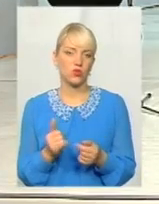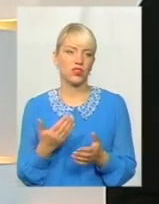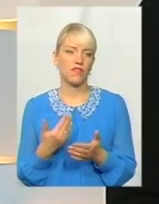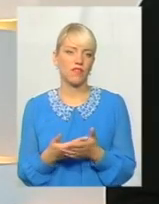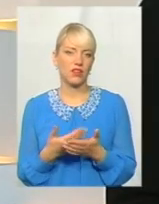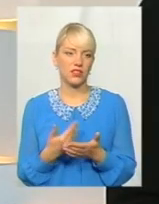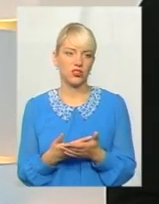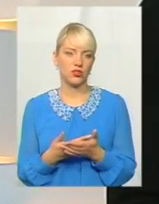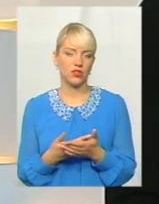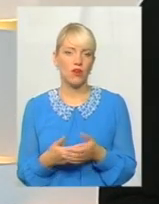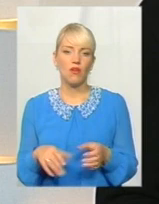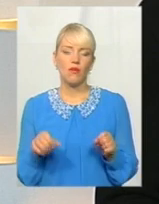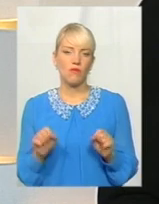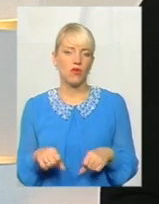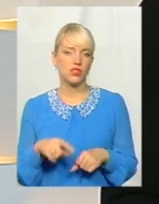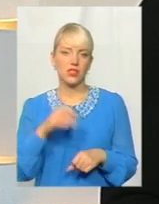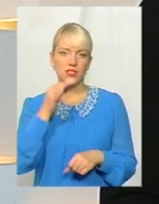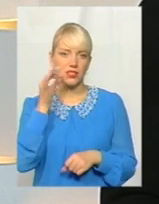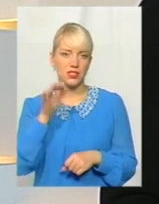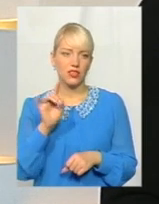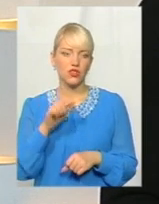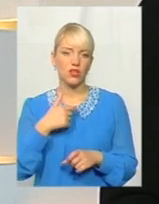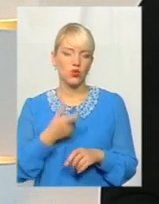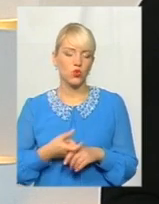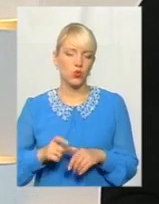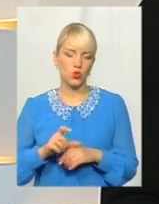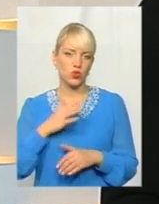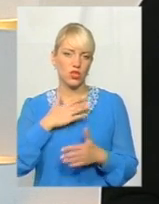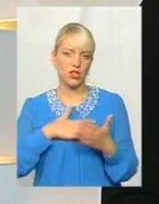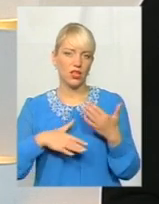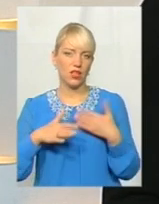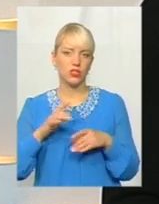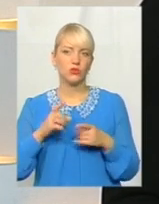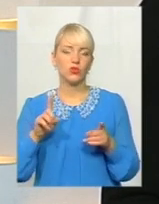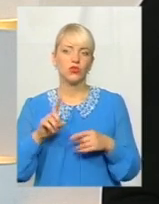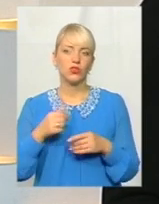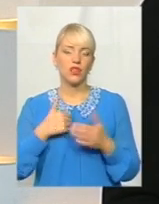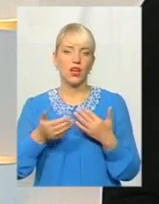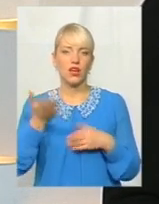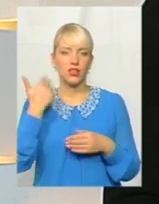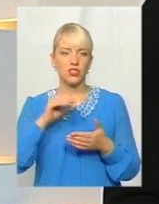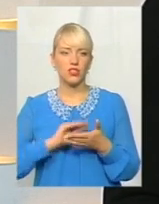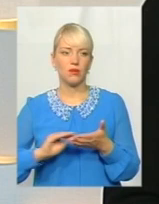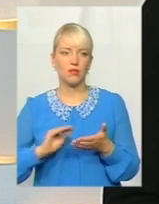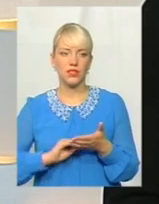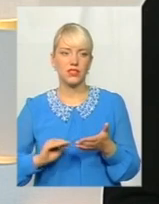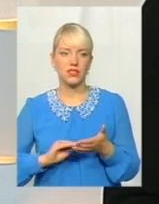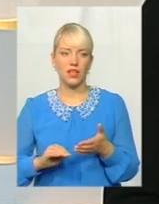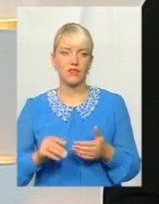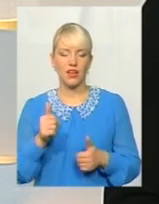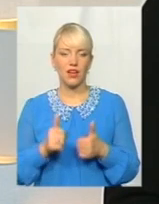фактично, ну, можна сказати, що я дуже радий, тому що раніше я писав гранти на Британську раду,